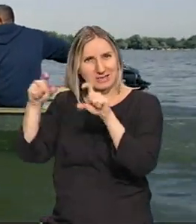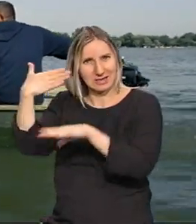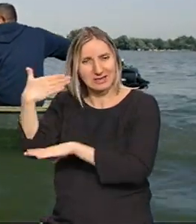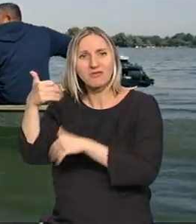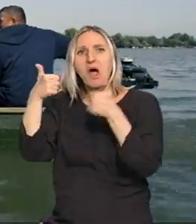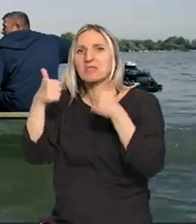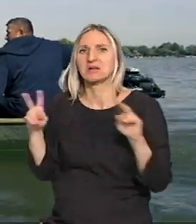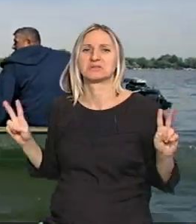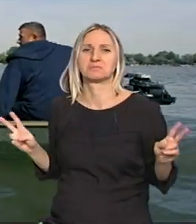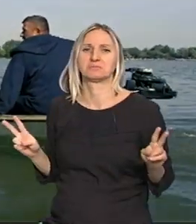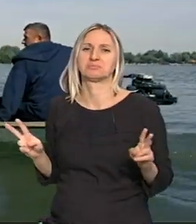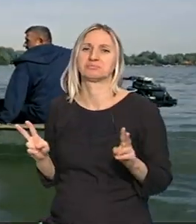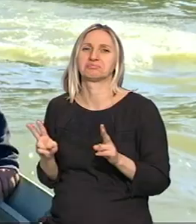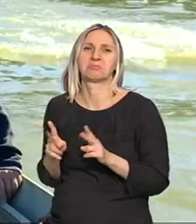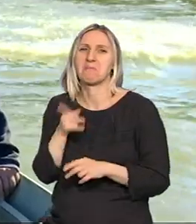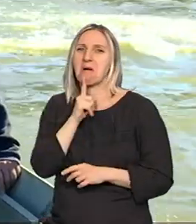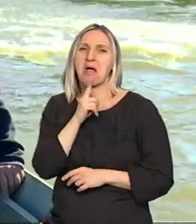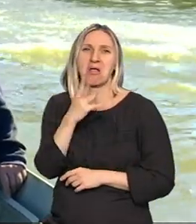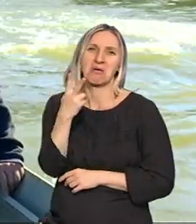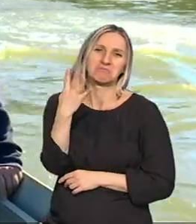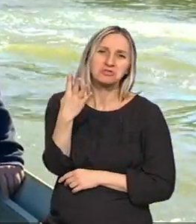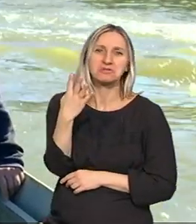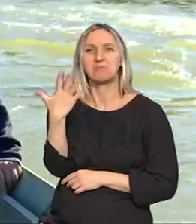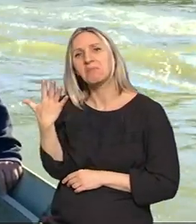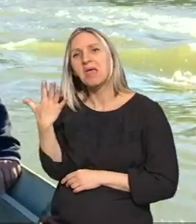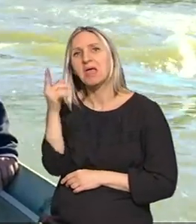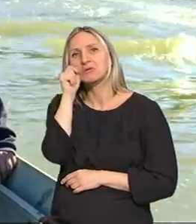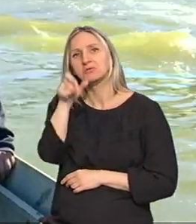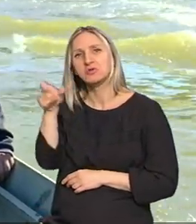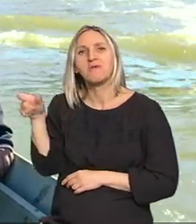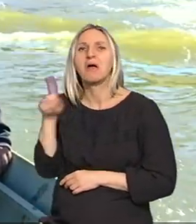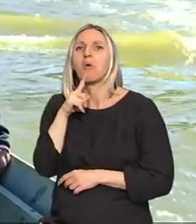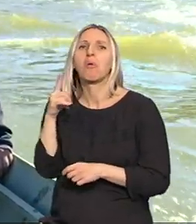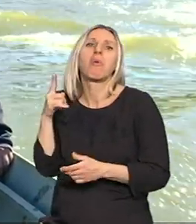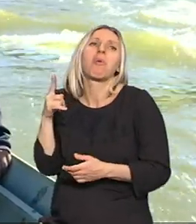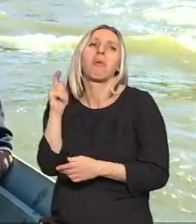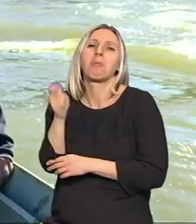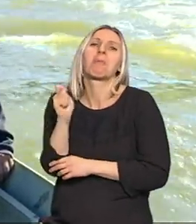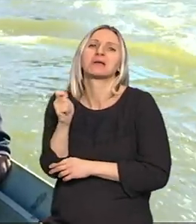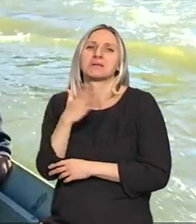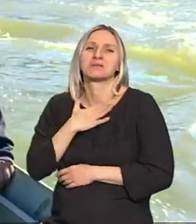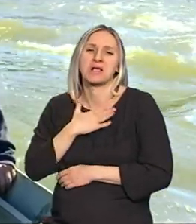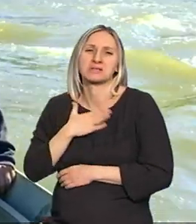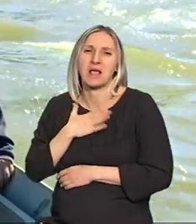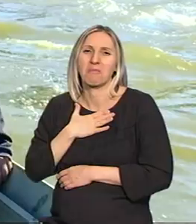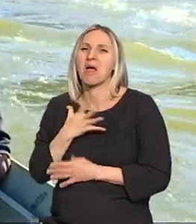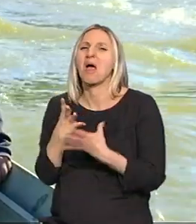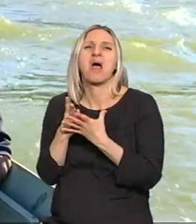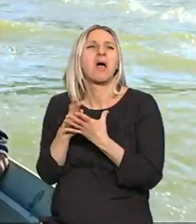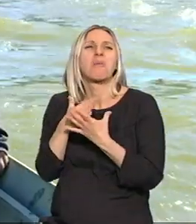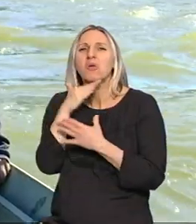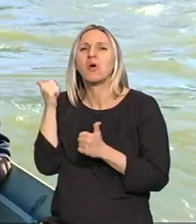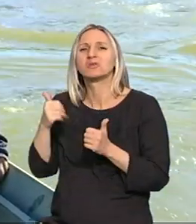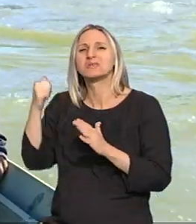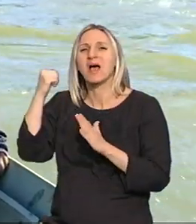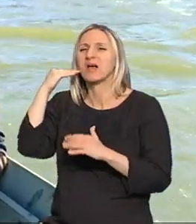spao jedan mali broj, tu je 4-5 čoveka koji radi tako, znači, jer mnogo su sad